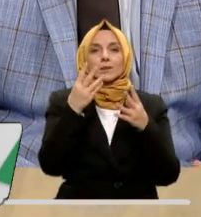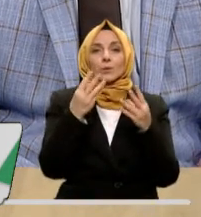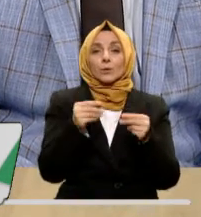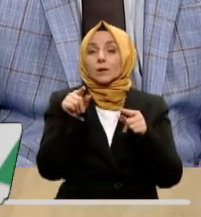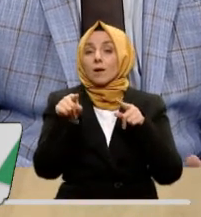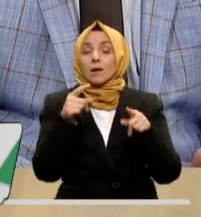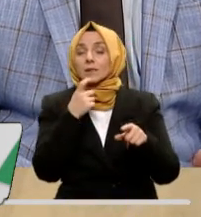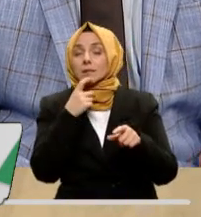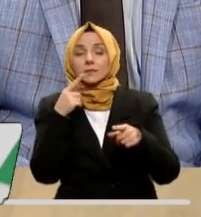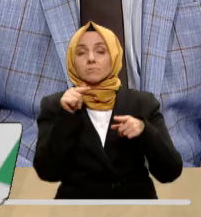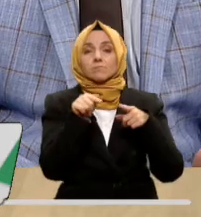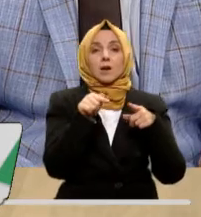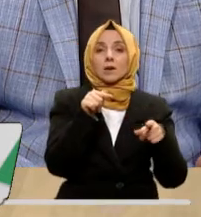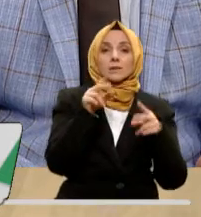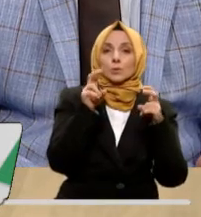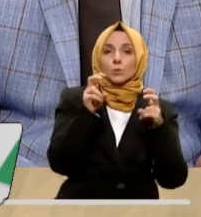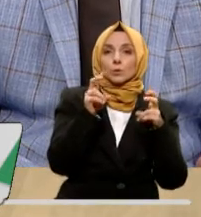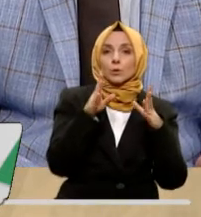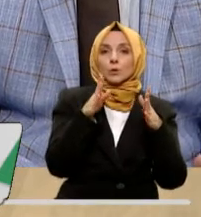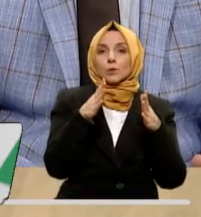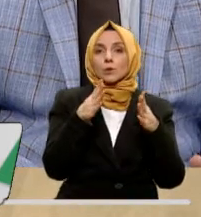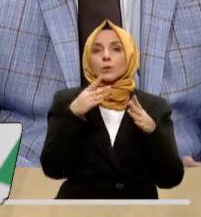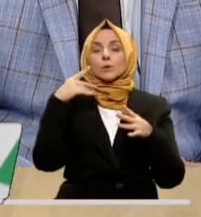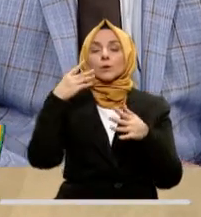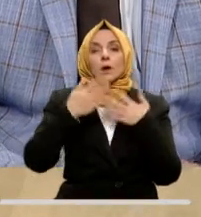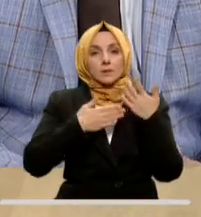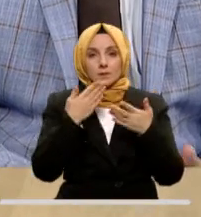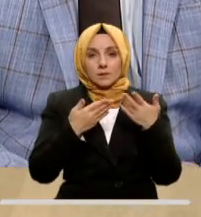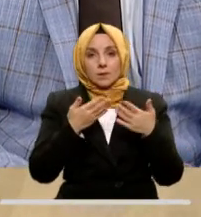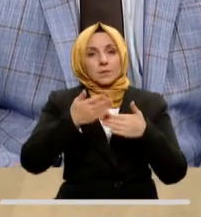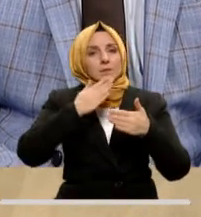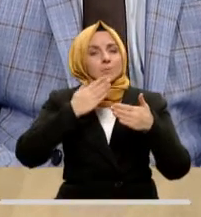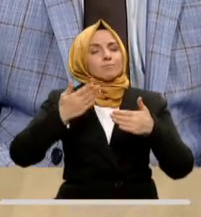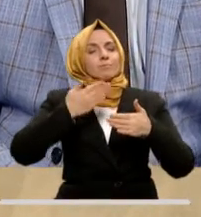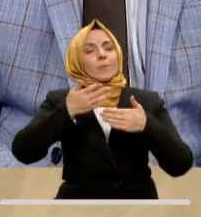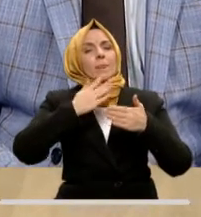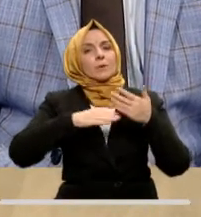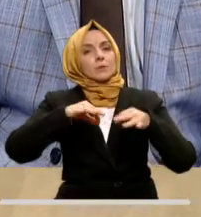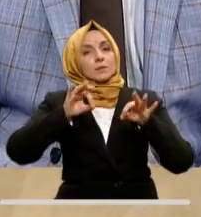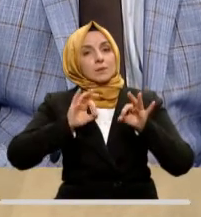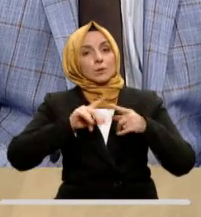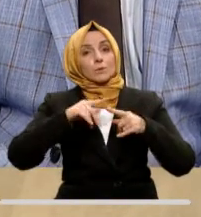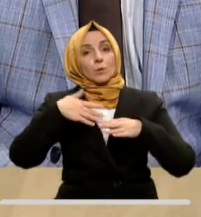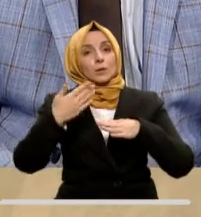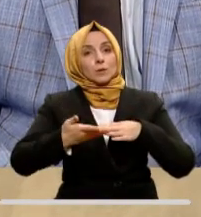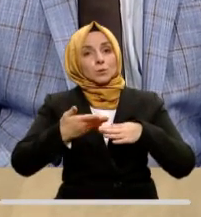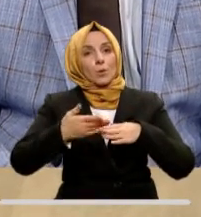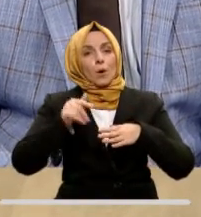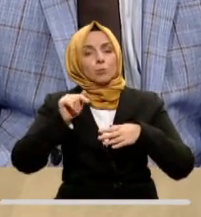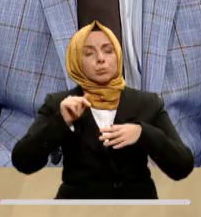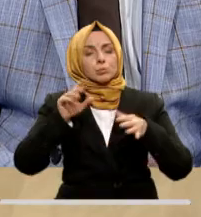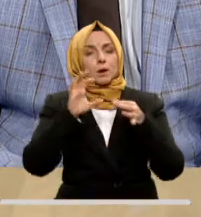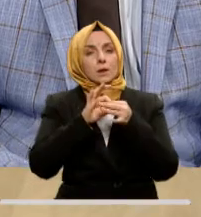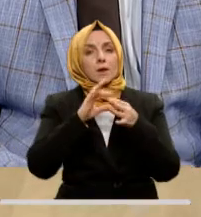konuyu hangi Afedersiniz Hangi ay hangi konuyu ele alacağımızı daha önce hazırlıyoruz Ondan sonra bununla alakalı